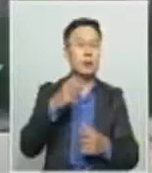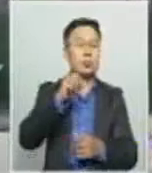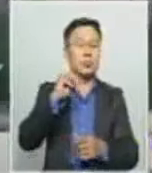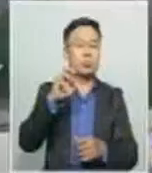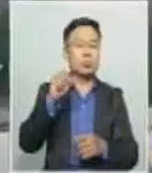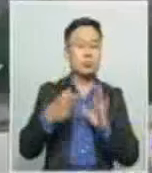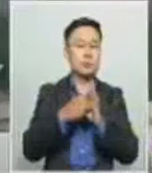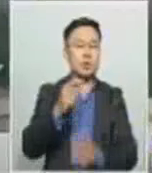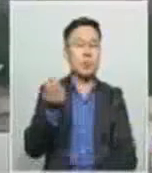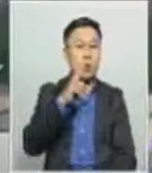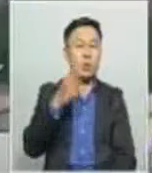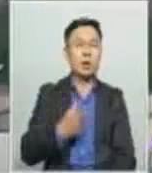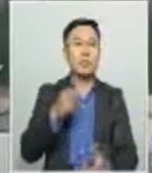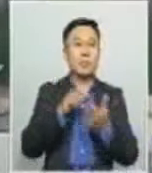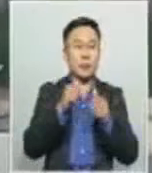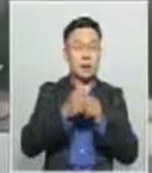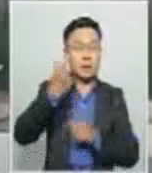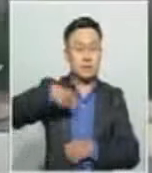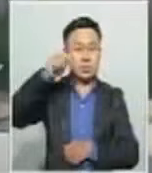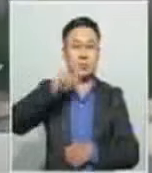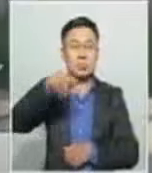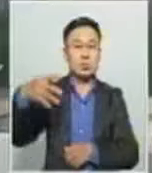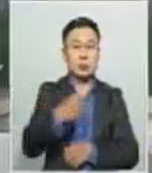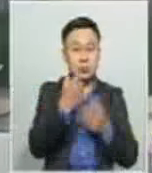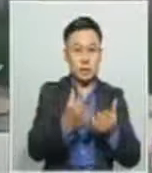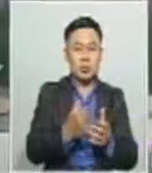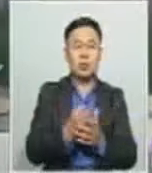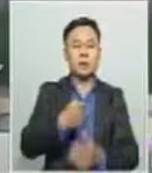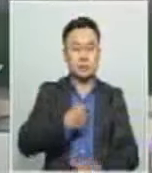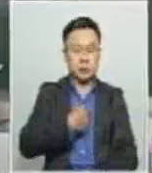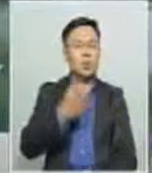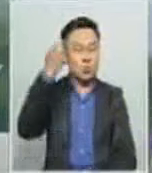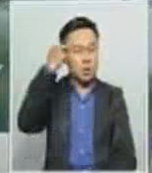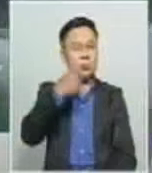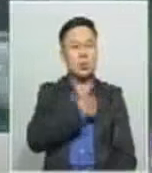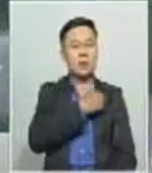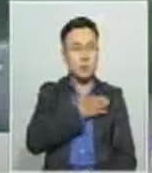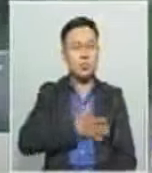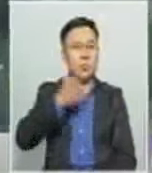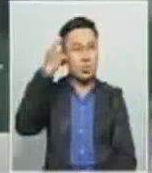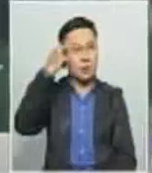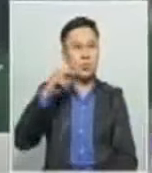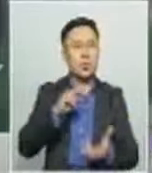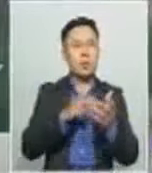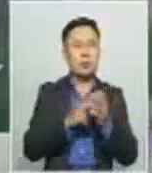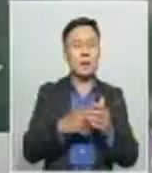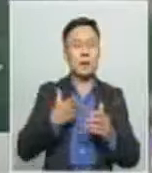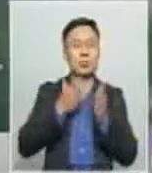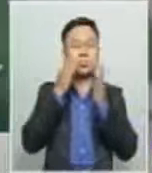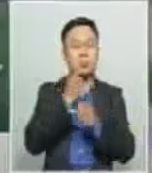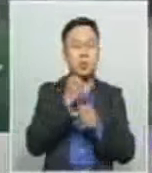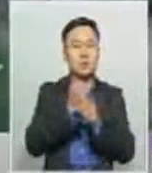ย้ำอีกครั้งหนึ่งนะครับว่ากรณีเนี้ยนะฮะก็บอกว่าตัวเองทำใจมานานแล้วเป็นนักการเมืองต้องรับสภาพที่เกิดขึ้นได้ทุกอย่